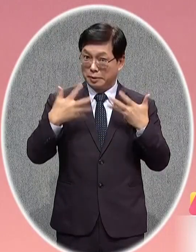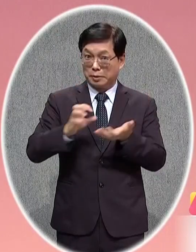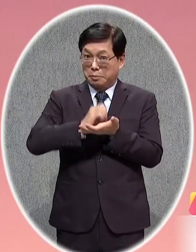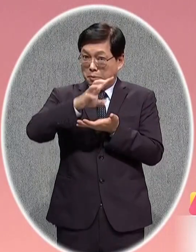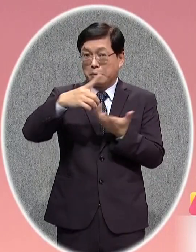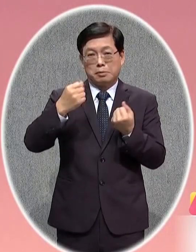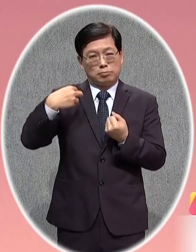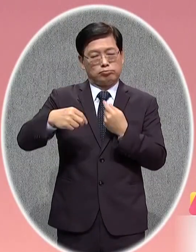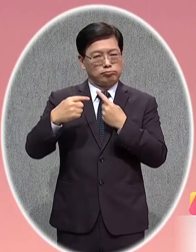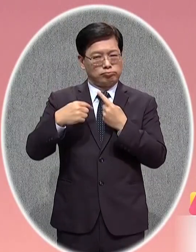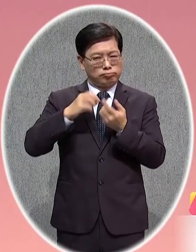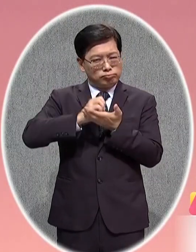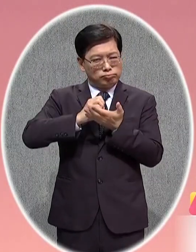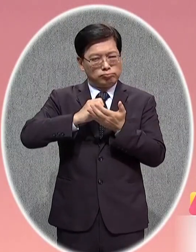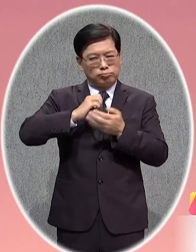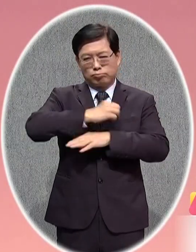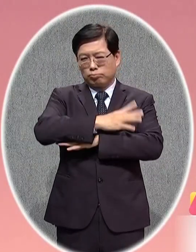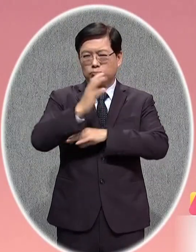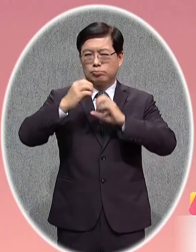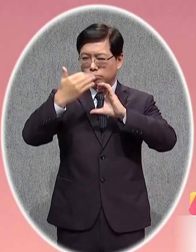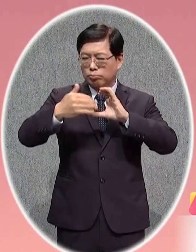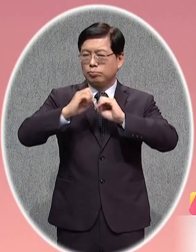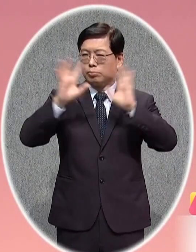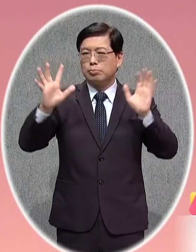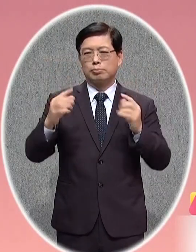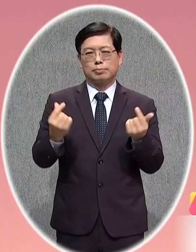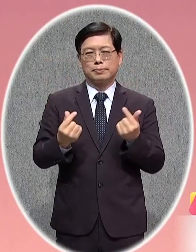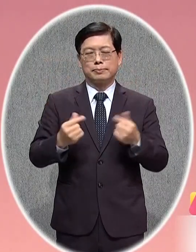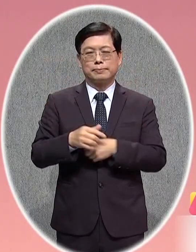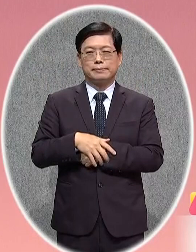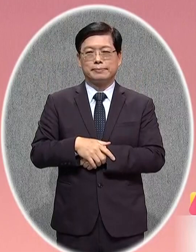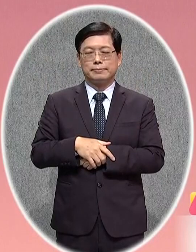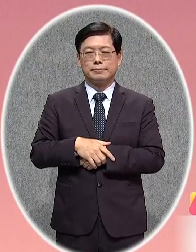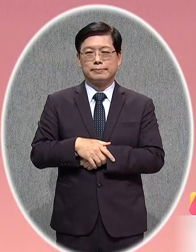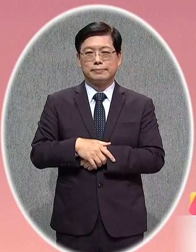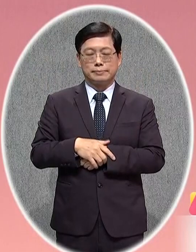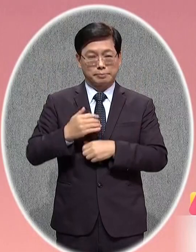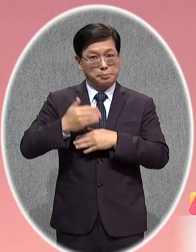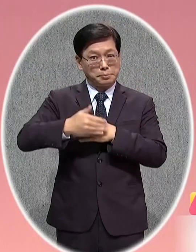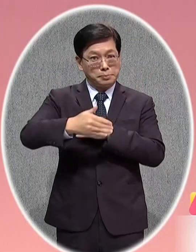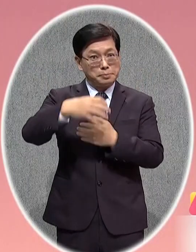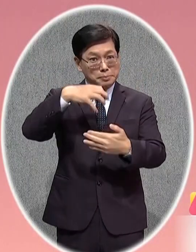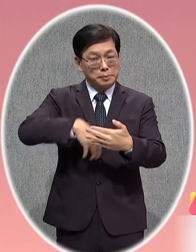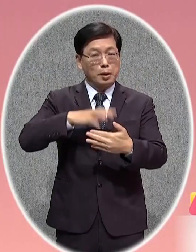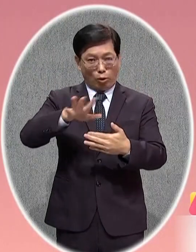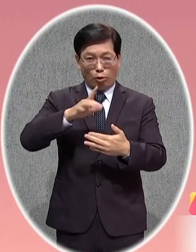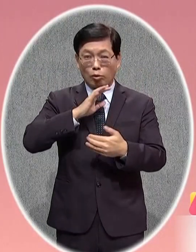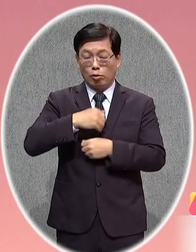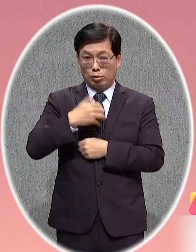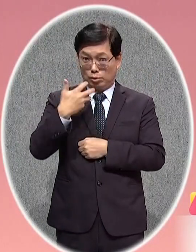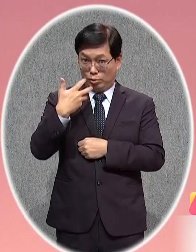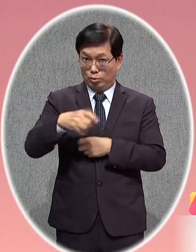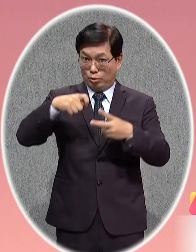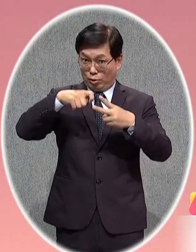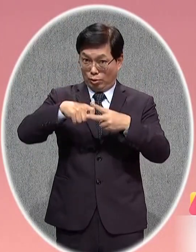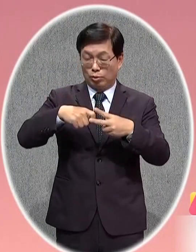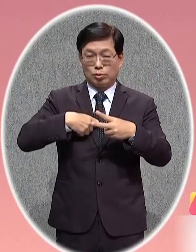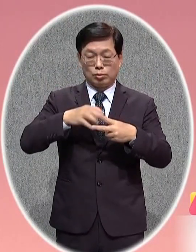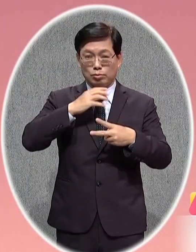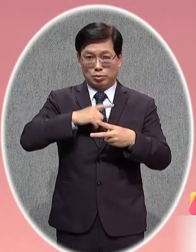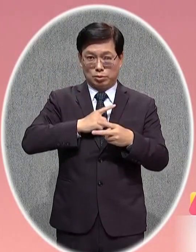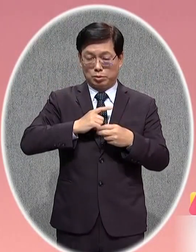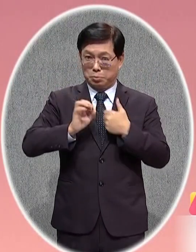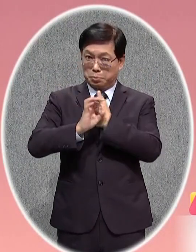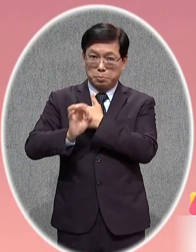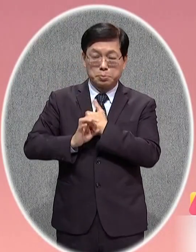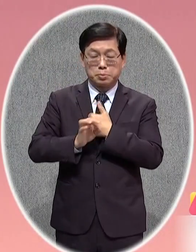报告也显示，许多的媒体也有报告，就是说在整个过程当中有进行水沟模拟，但是我们来